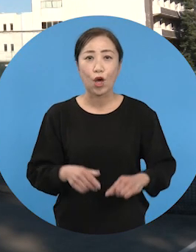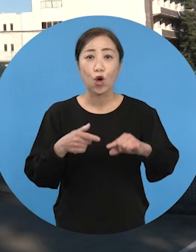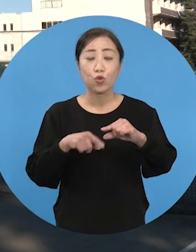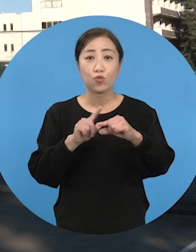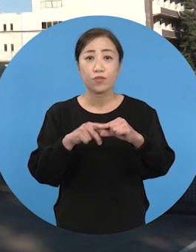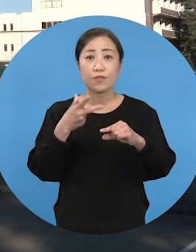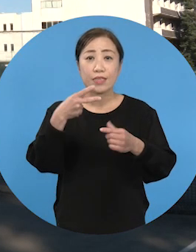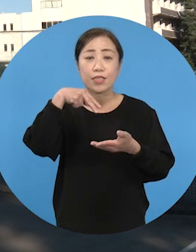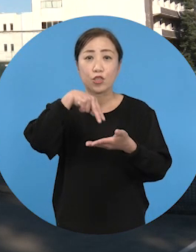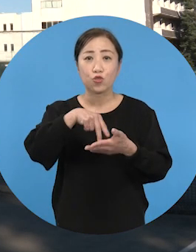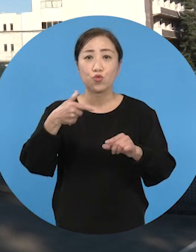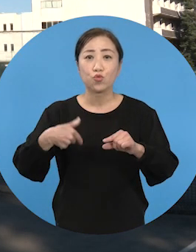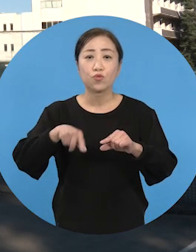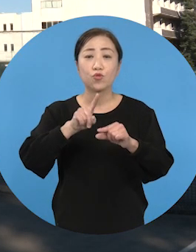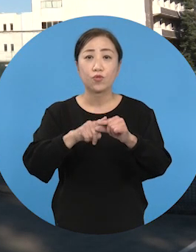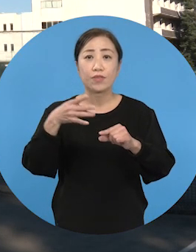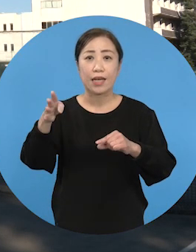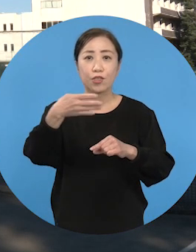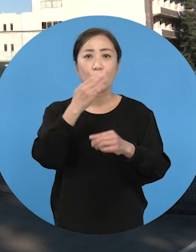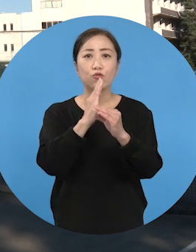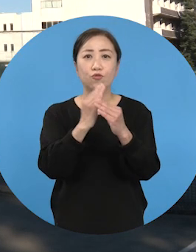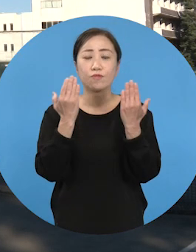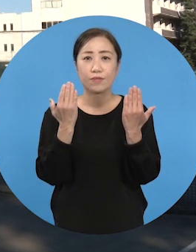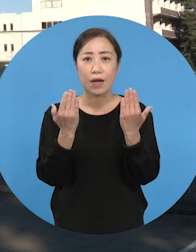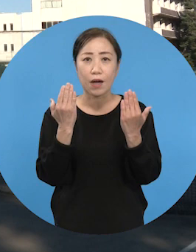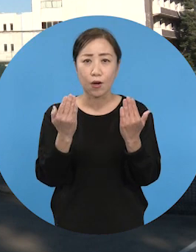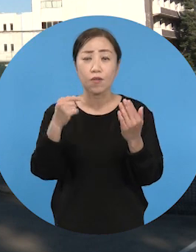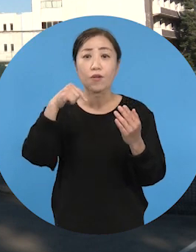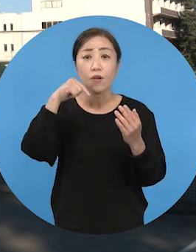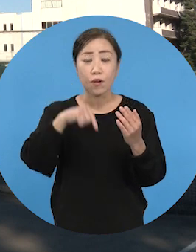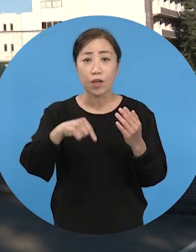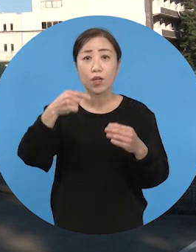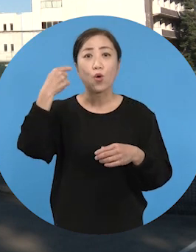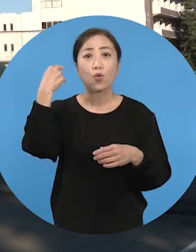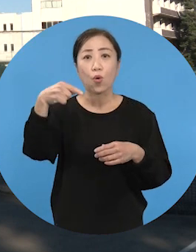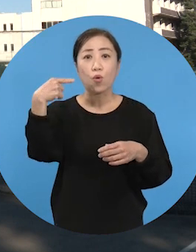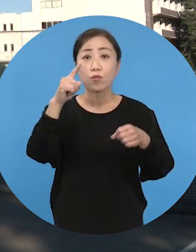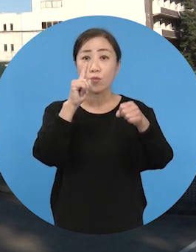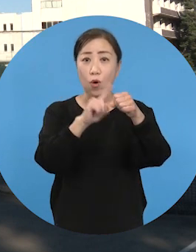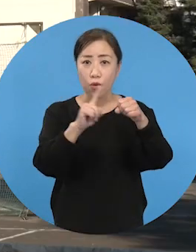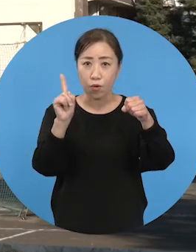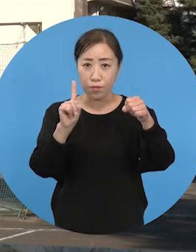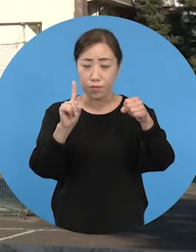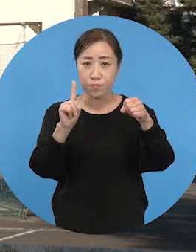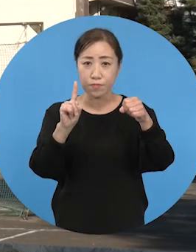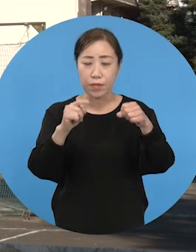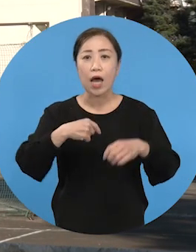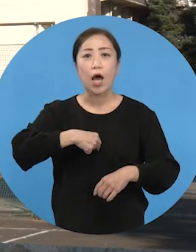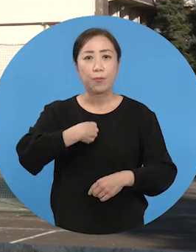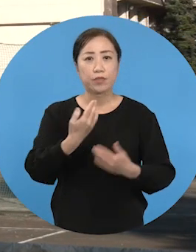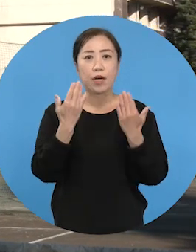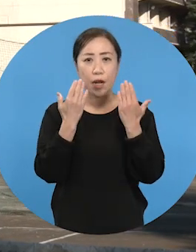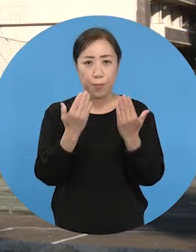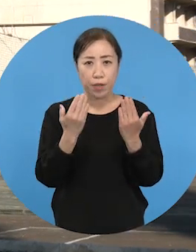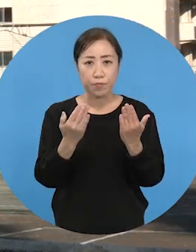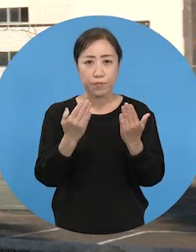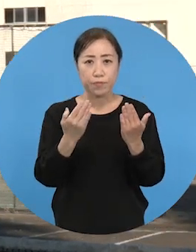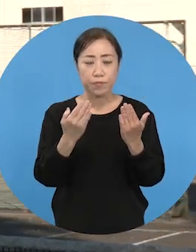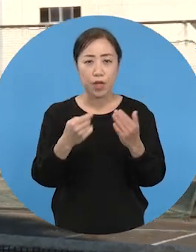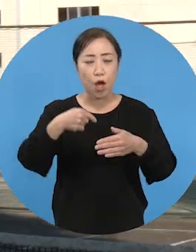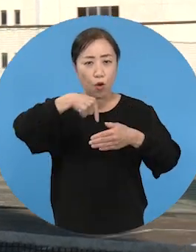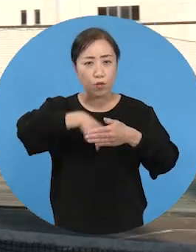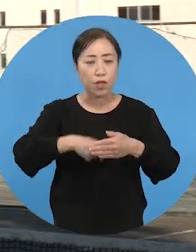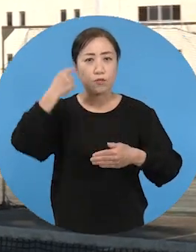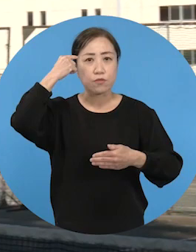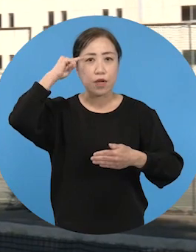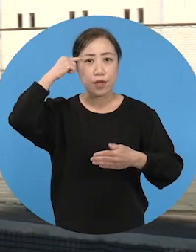三好町2丁目にある府中市立府中第四中学校。自ら学び、深